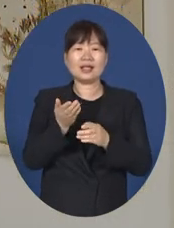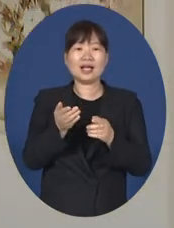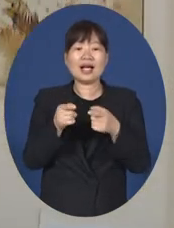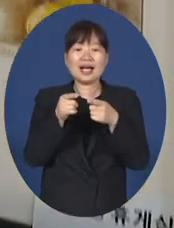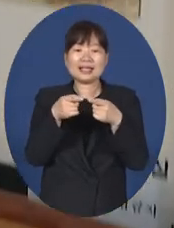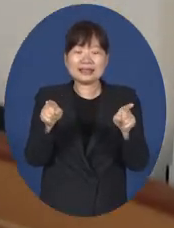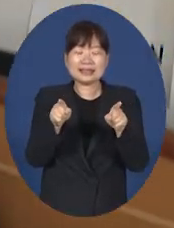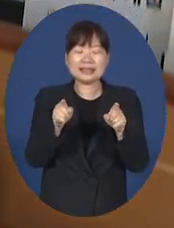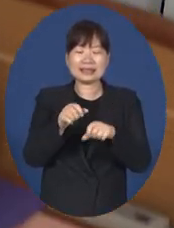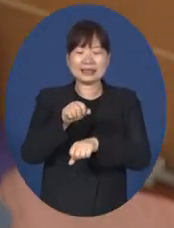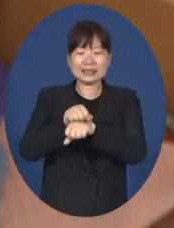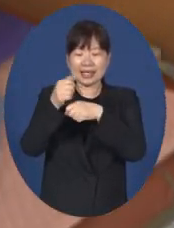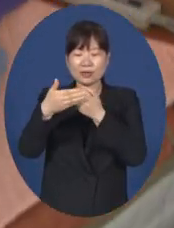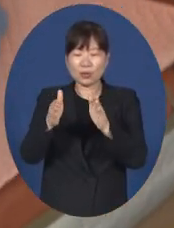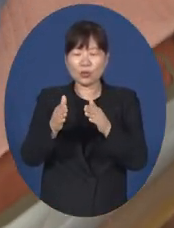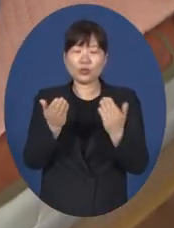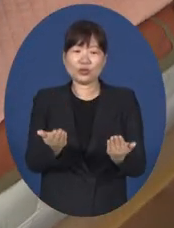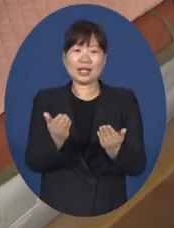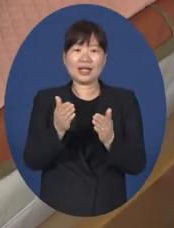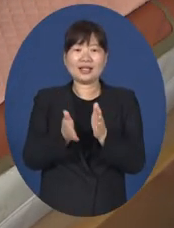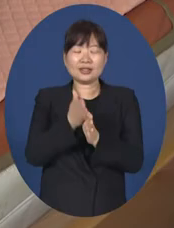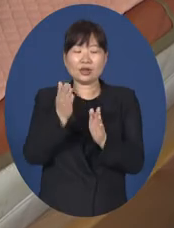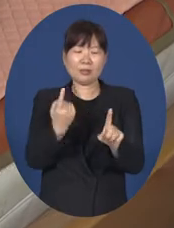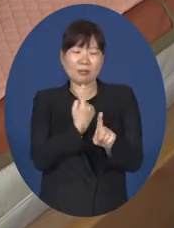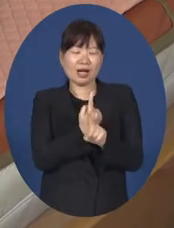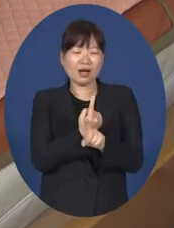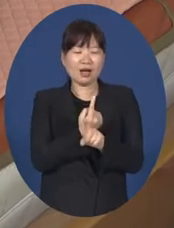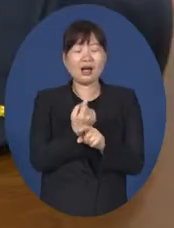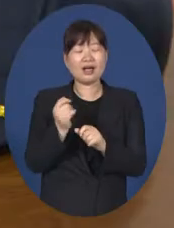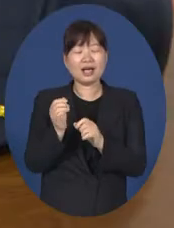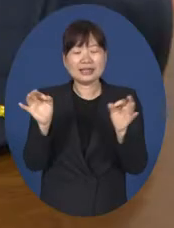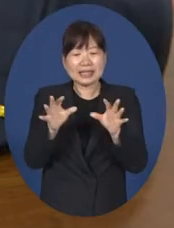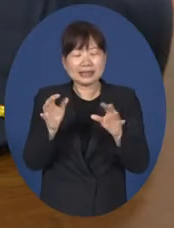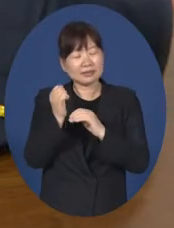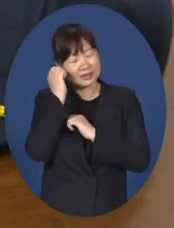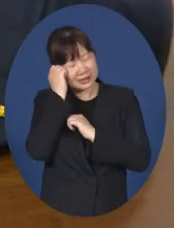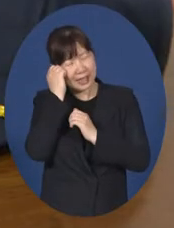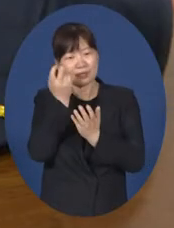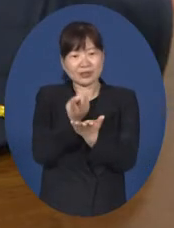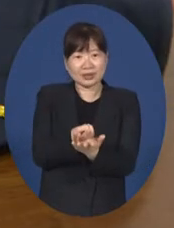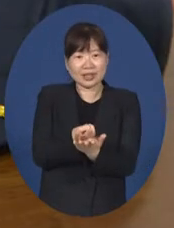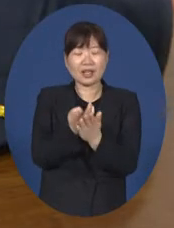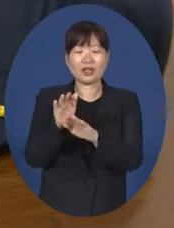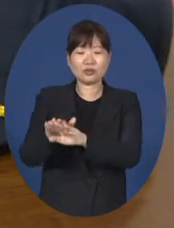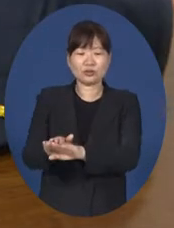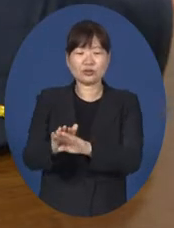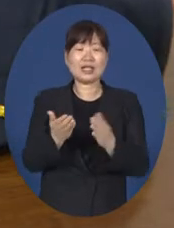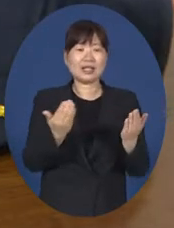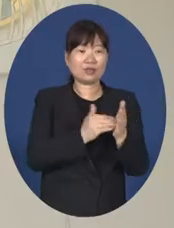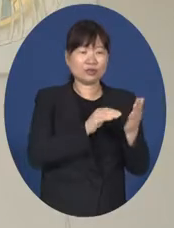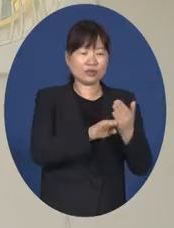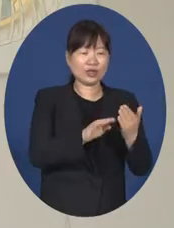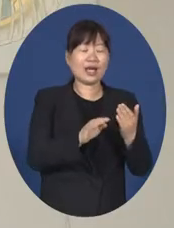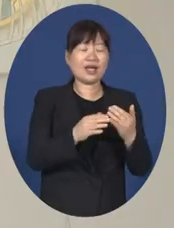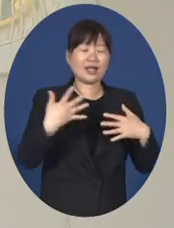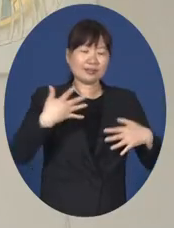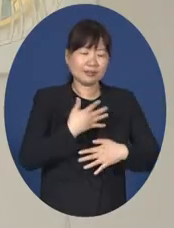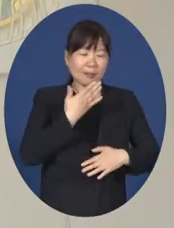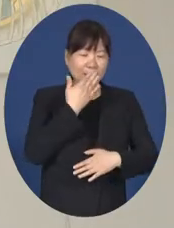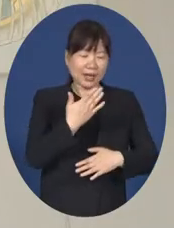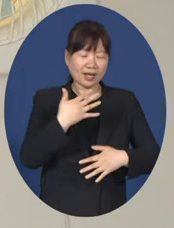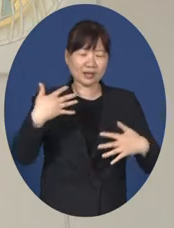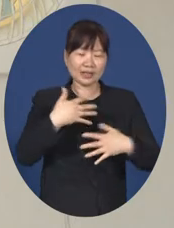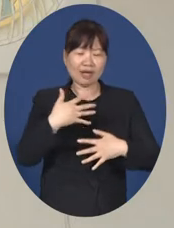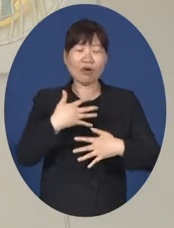창고를 휴게시설로 바꾼 겁니다. 쪽잠이나마 편하게 잘 수 있도록 침대를 놓고 작업 후에 씻을 수 있는 샤워 시설도